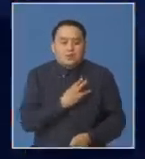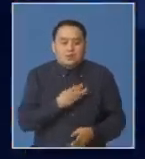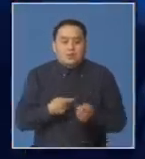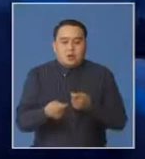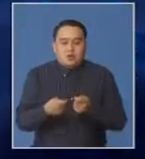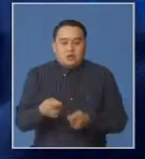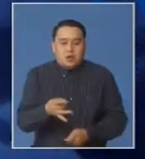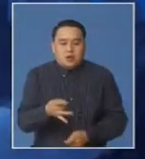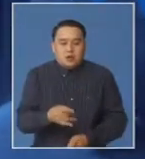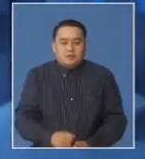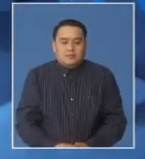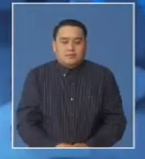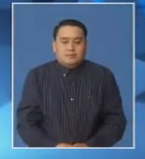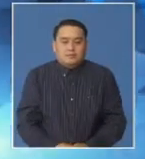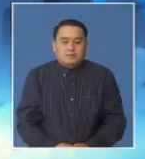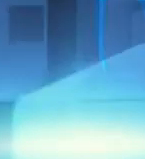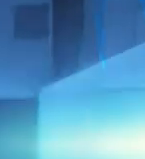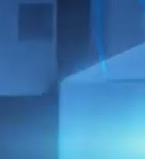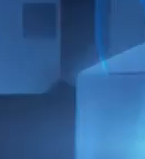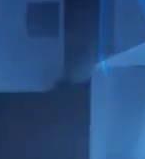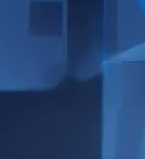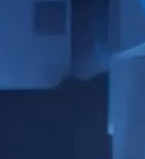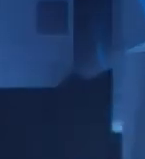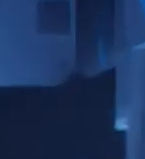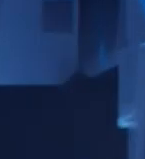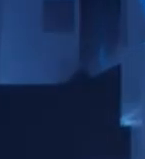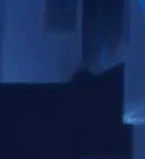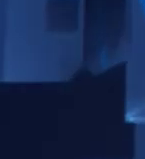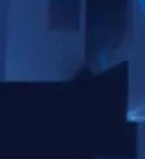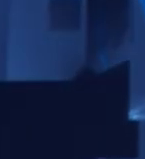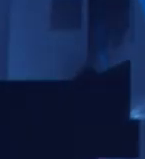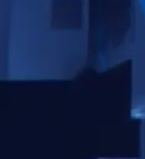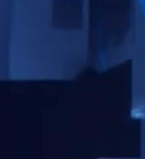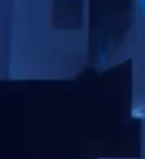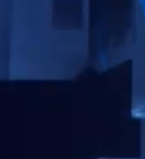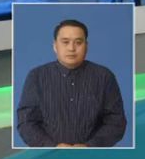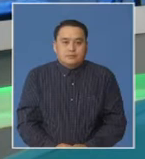района. Ильяман Райымбеков, Курманжан Касымжанұлы, Аманжол Жункешев, телеканал ЖТСУ.